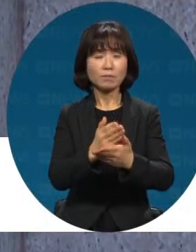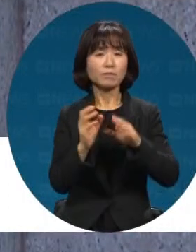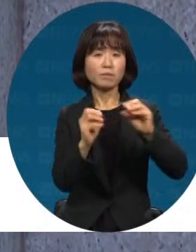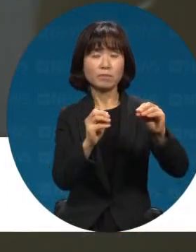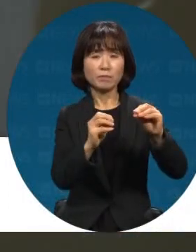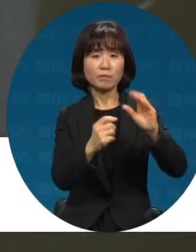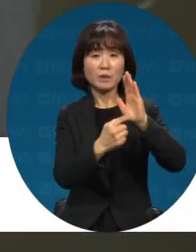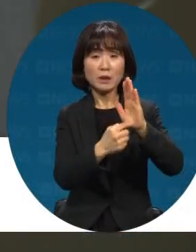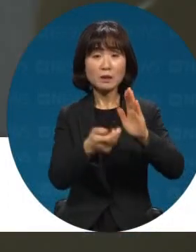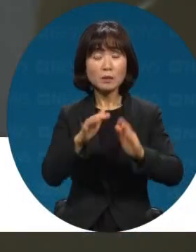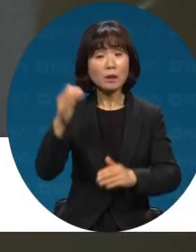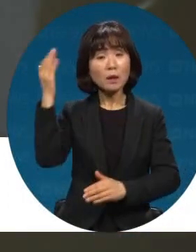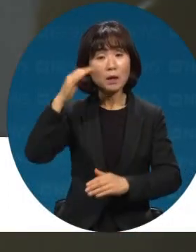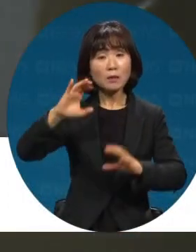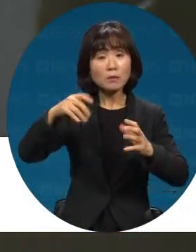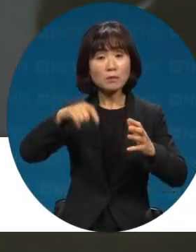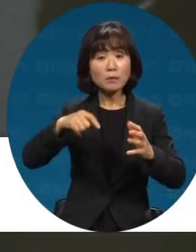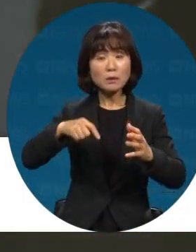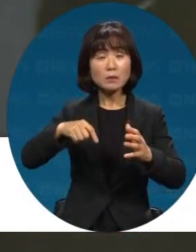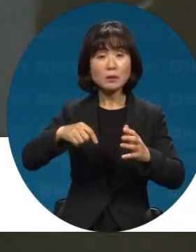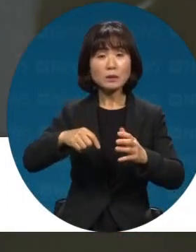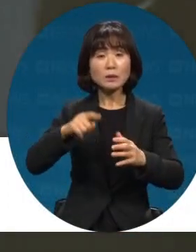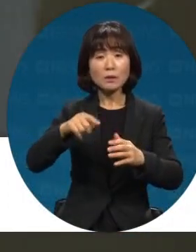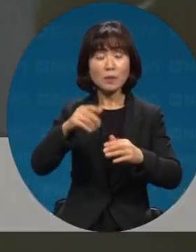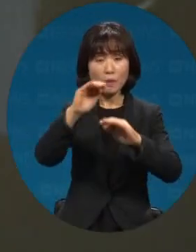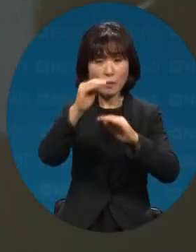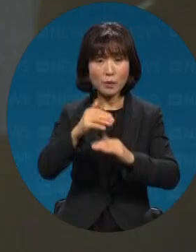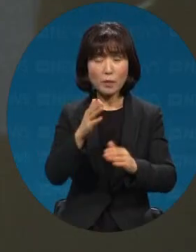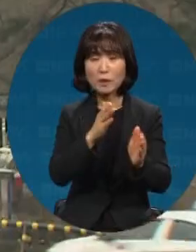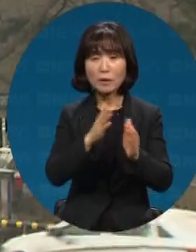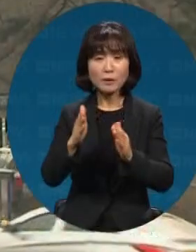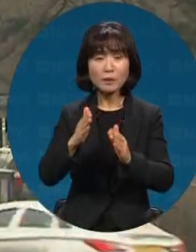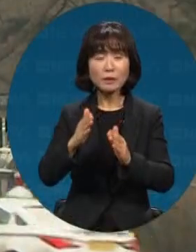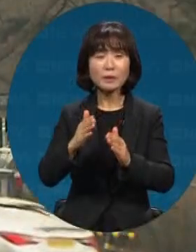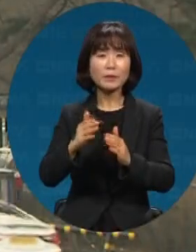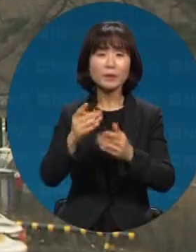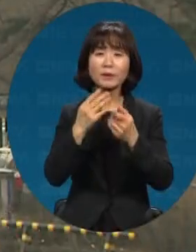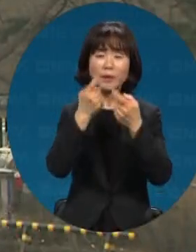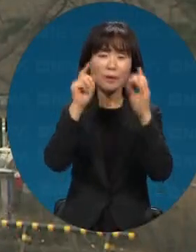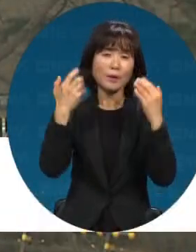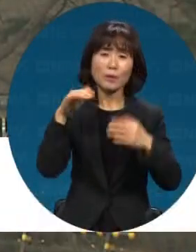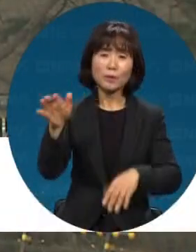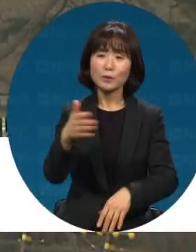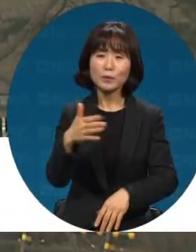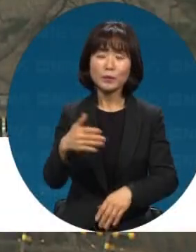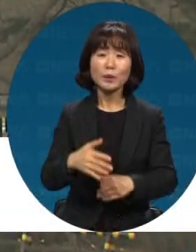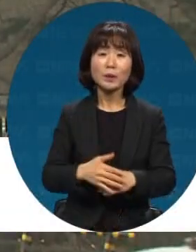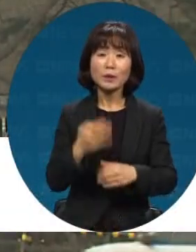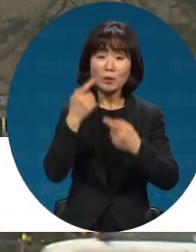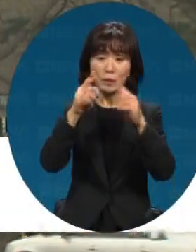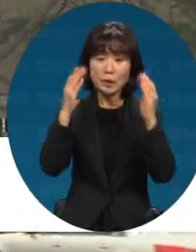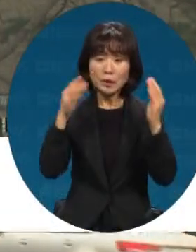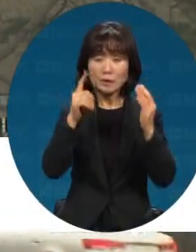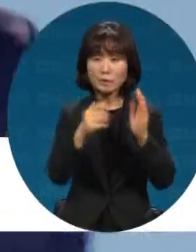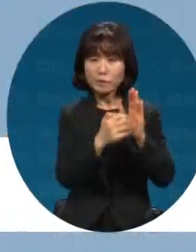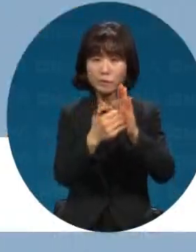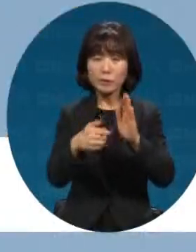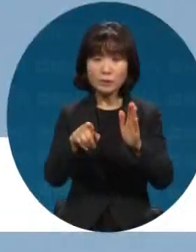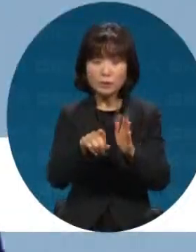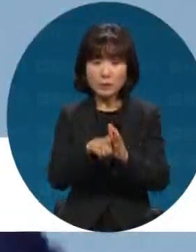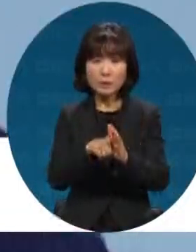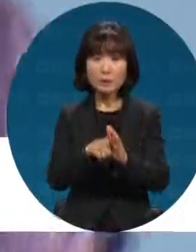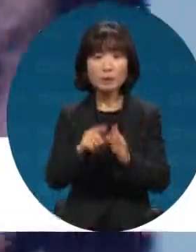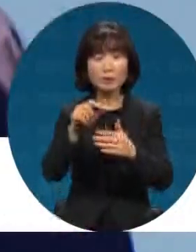공식적으로 지침을 마련한 대학은 없습니다 서울대가 채 GPT 활용한 부정행위를 막기 위해 프로그램 개발 등